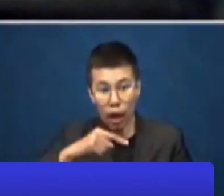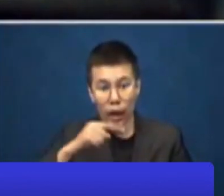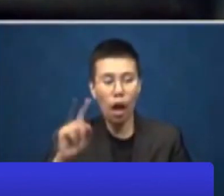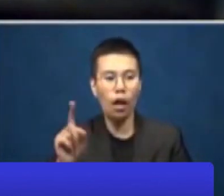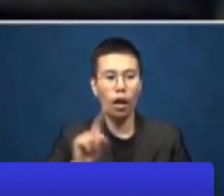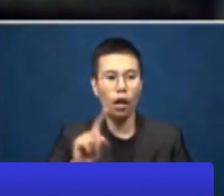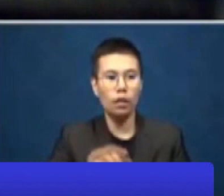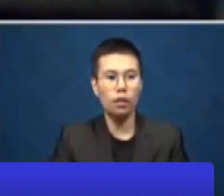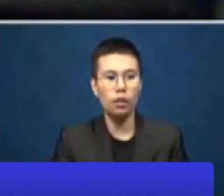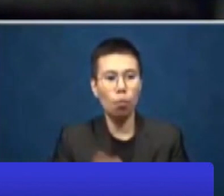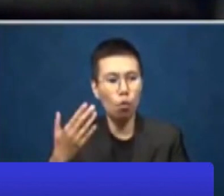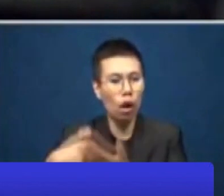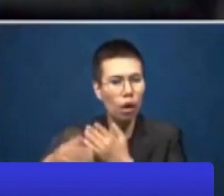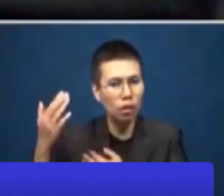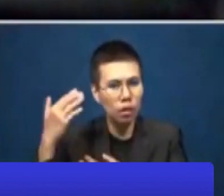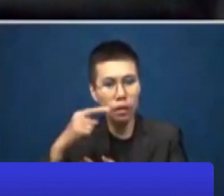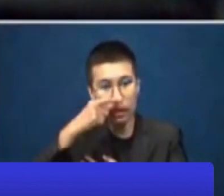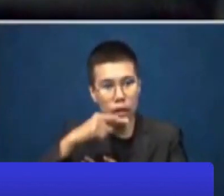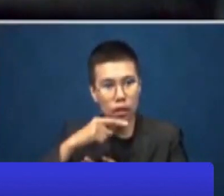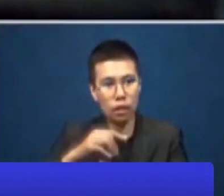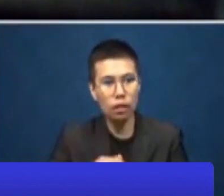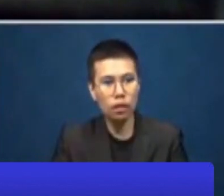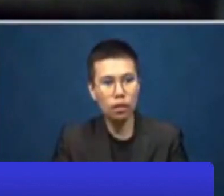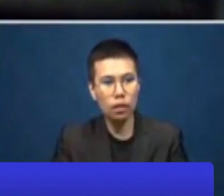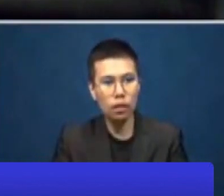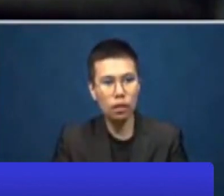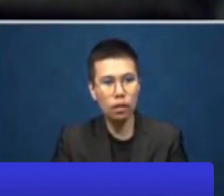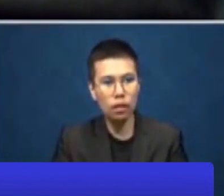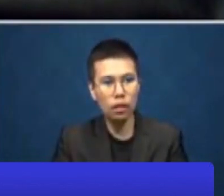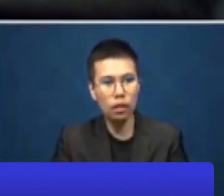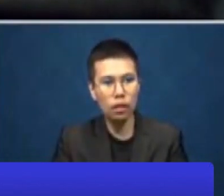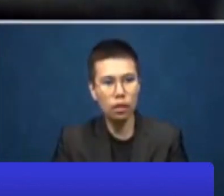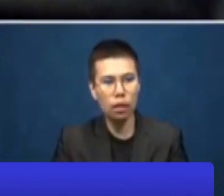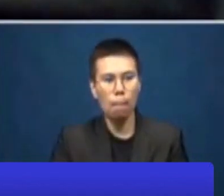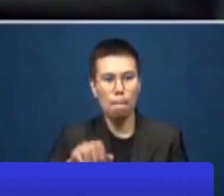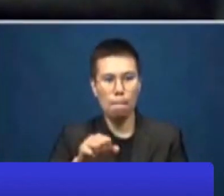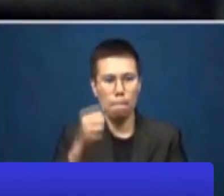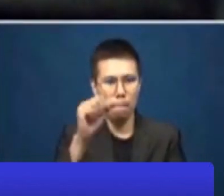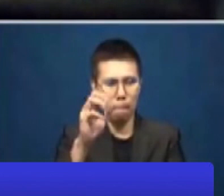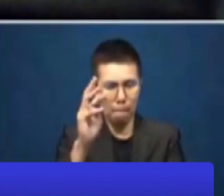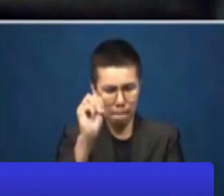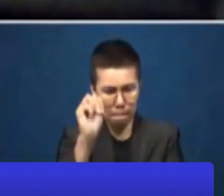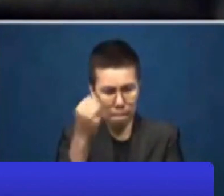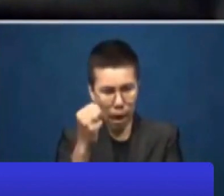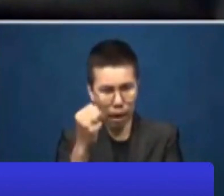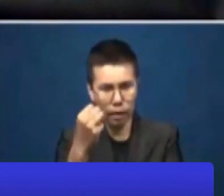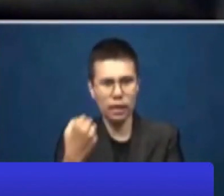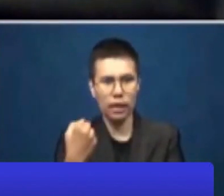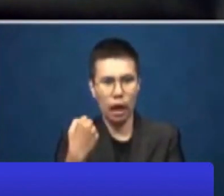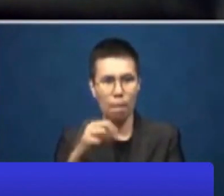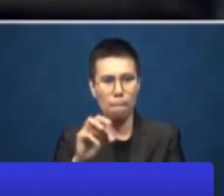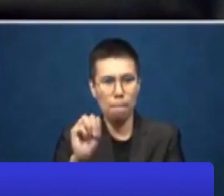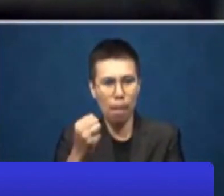คือไทยโบราณนะฮะไม้นวมครับมันมีไม้แข็งกับไม้นวมแต่